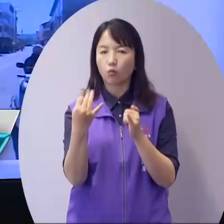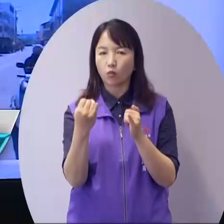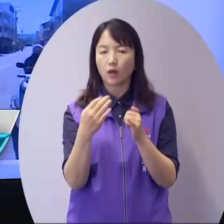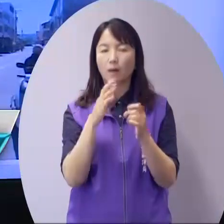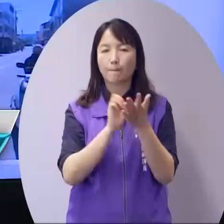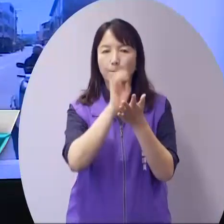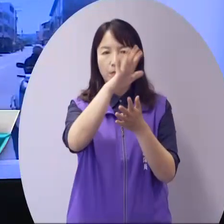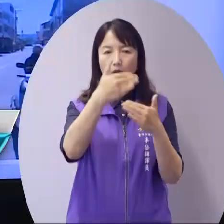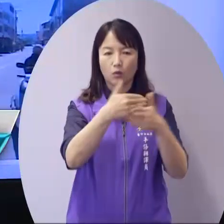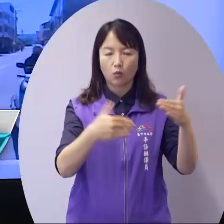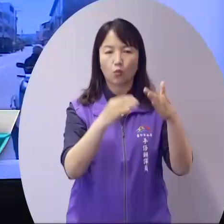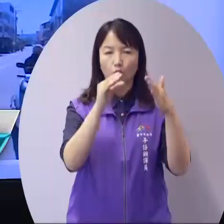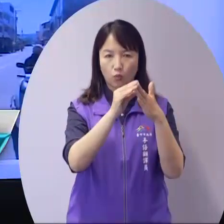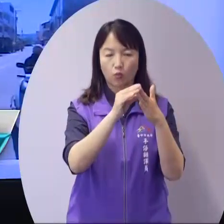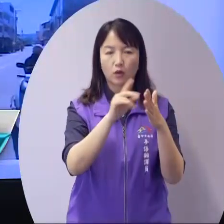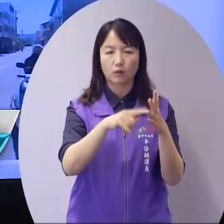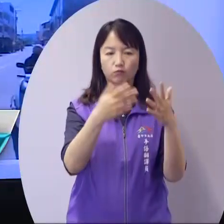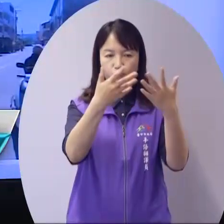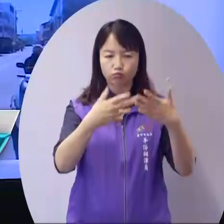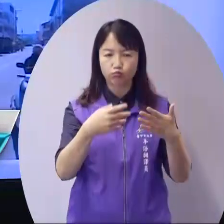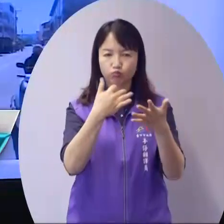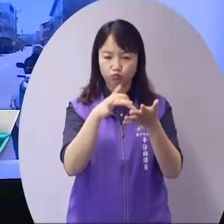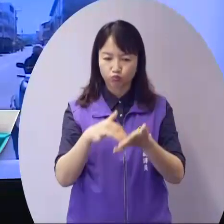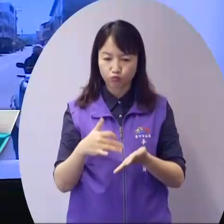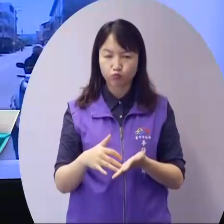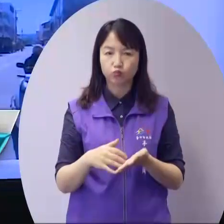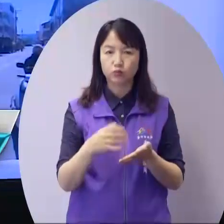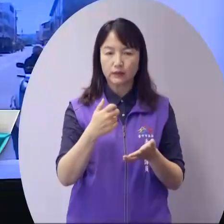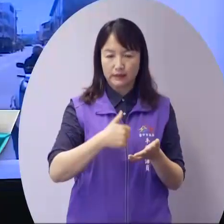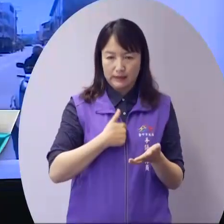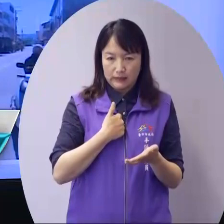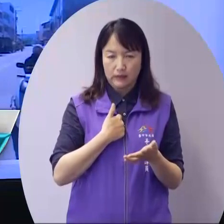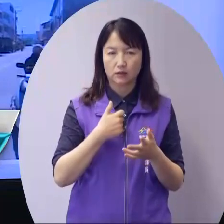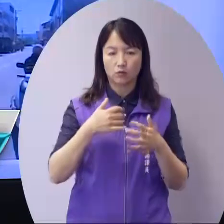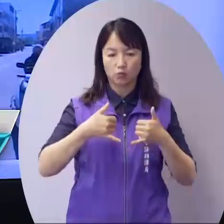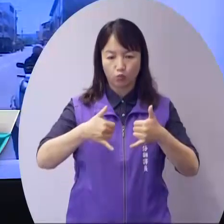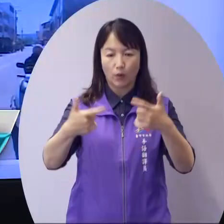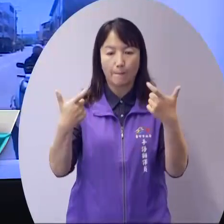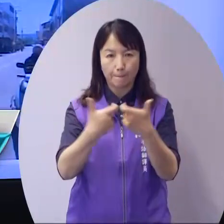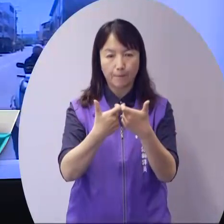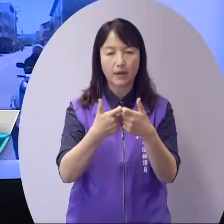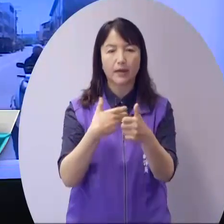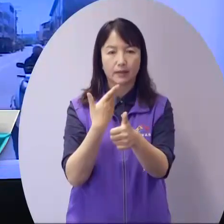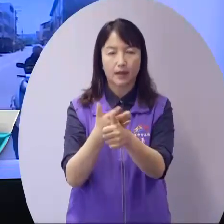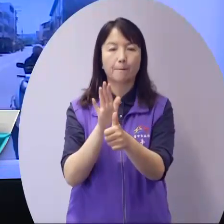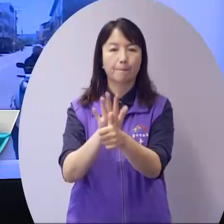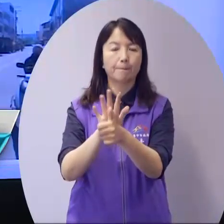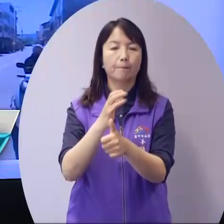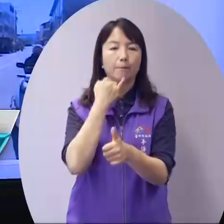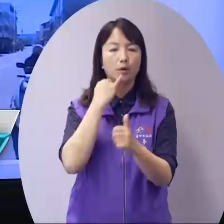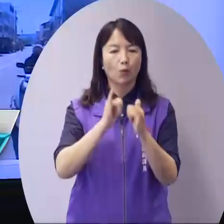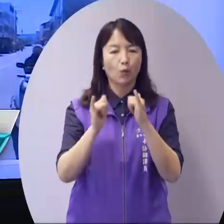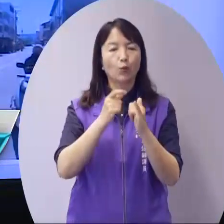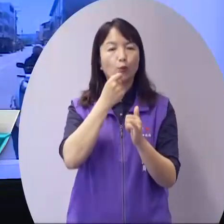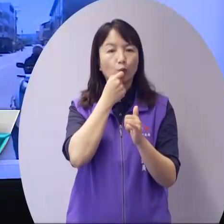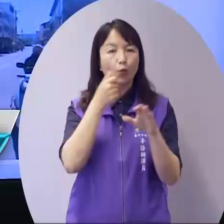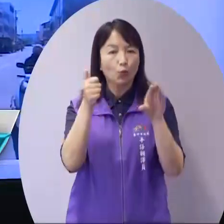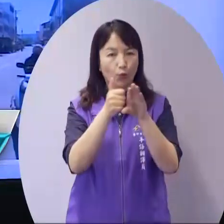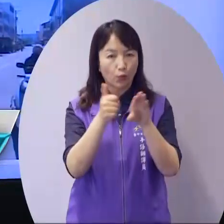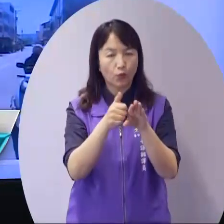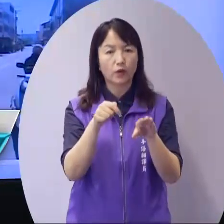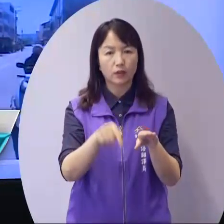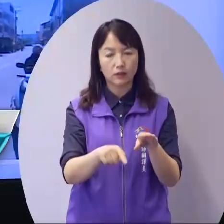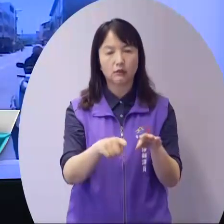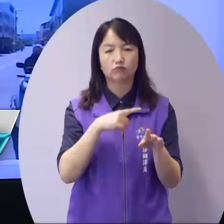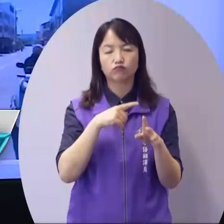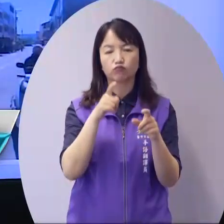交通局，那我们能够这个盘点出比较确实的路线提供服务，那民众愿意搭乘，那这更是